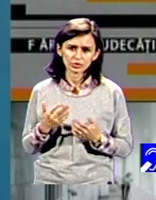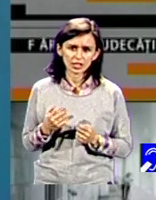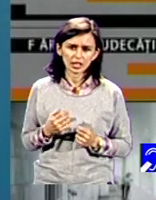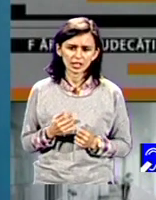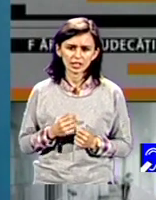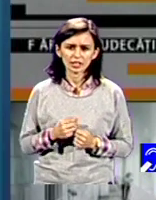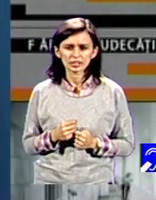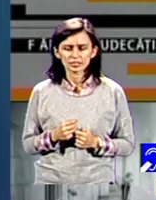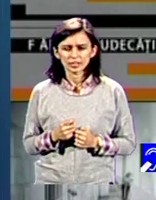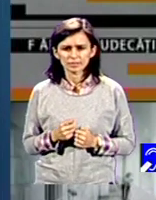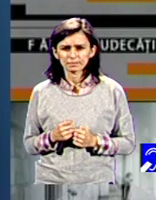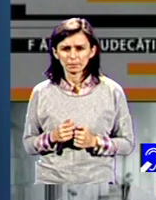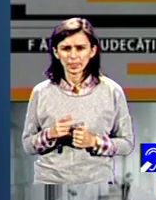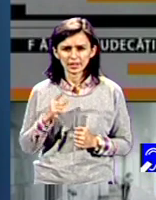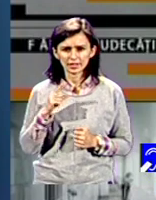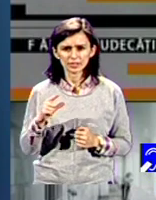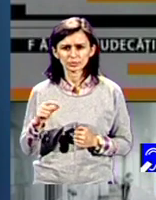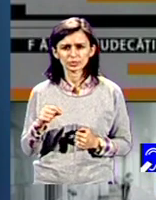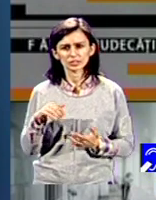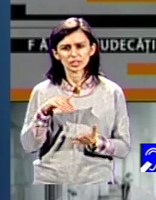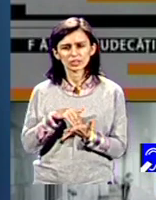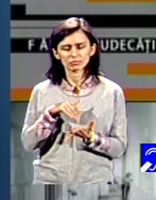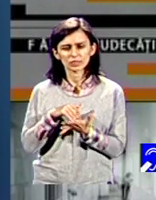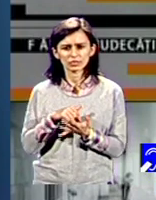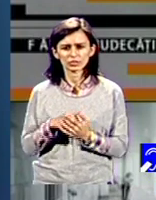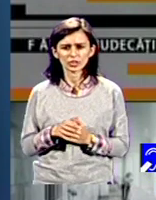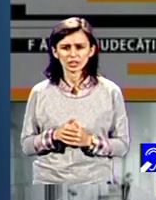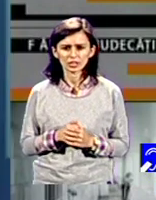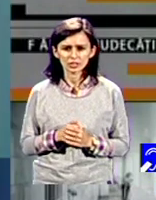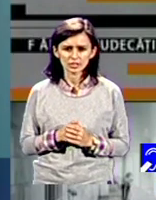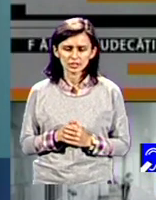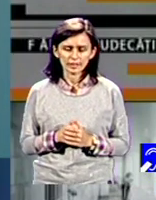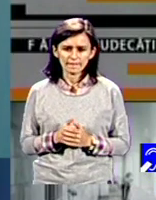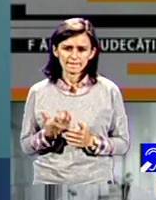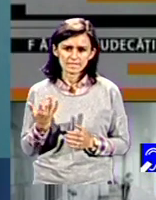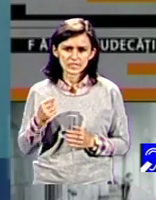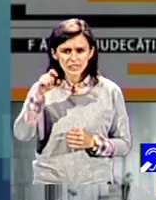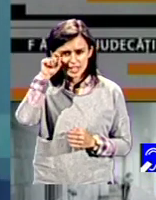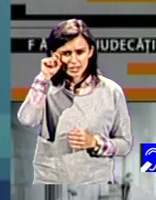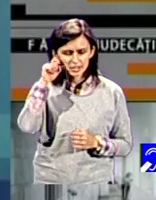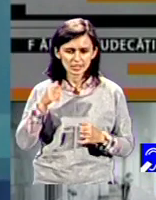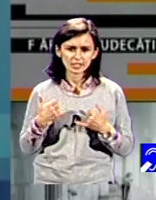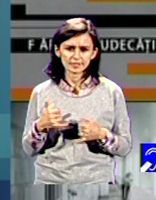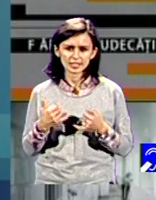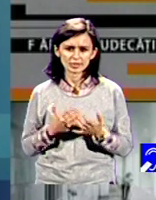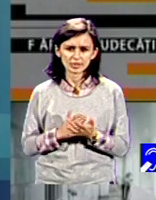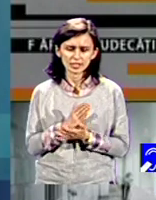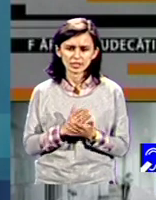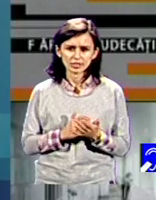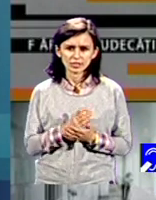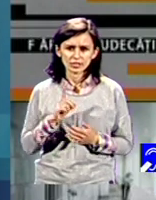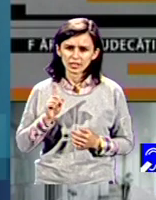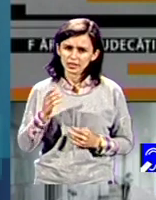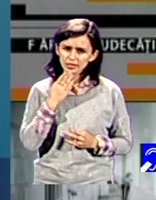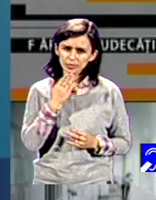o nevoie care să răspundă unei nevoi sau ce crezi că te va întâmpla în continuare e clar nemulțumirile venită din